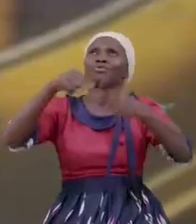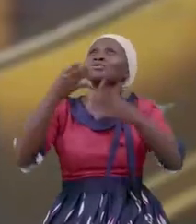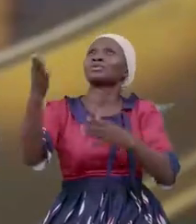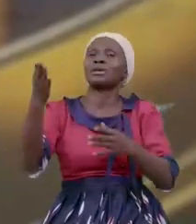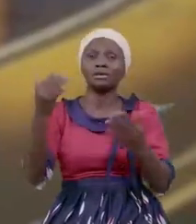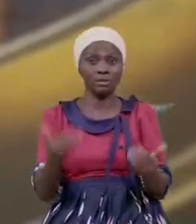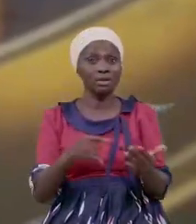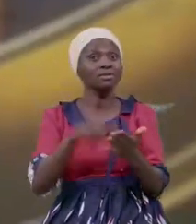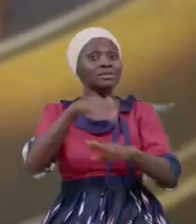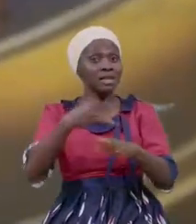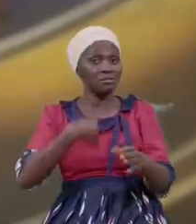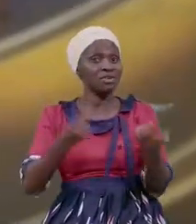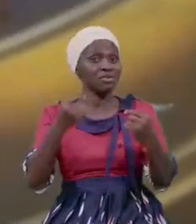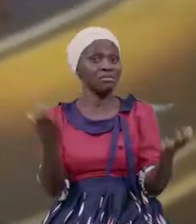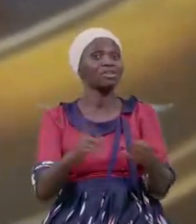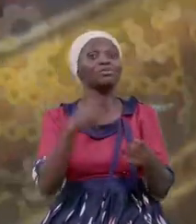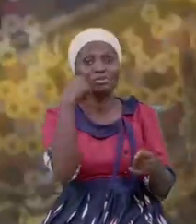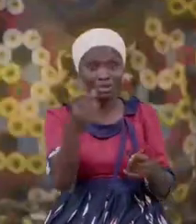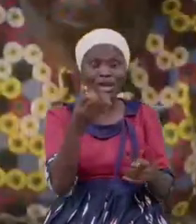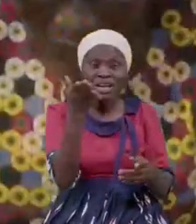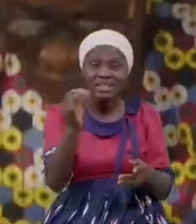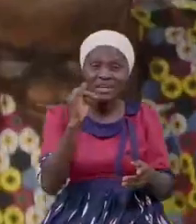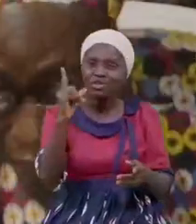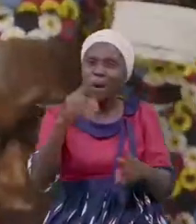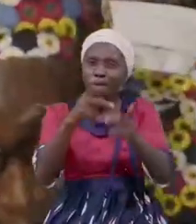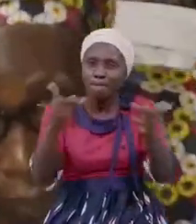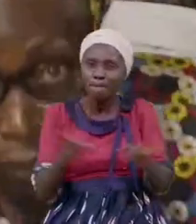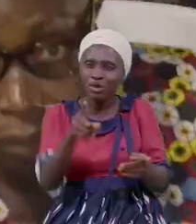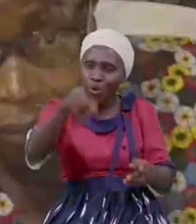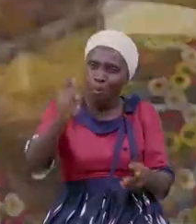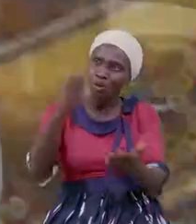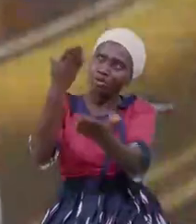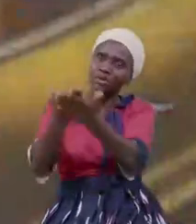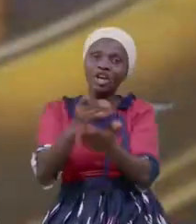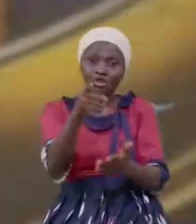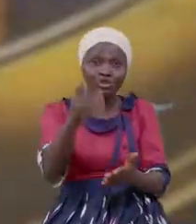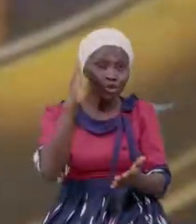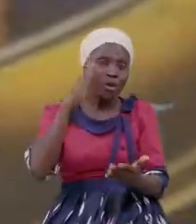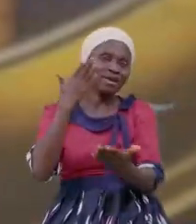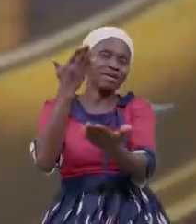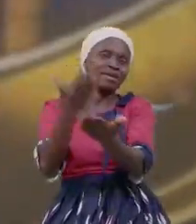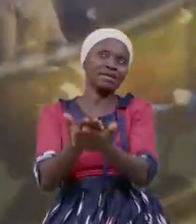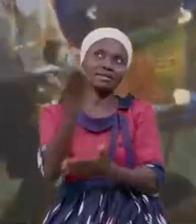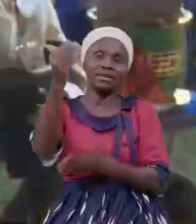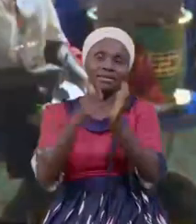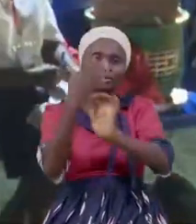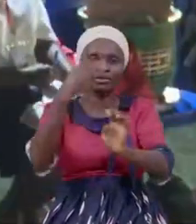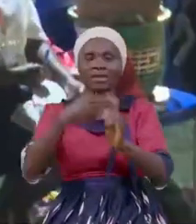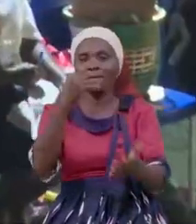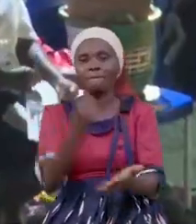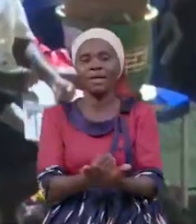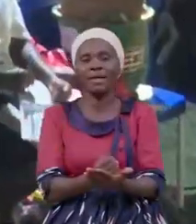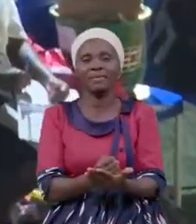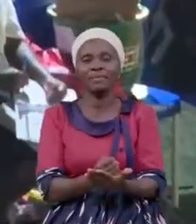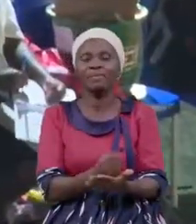viens te dire qu'il y a un lieu que tu dois atteindre et tu y arriveras